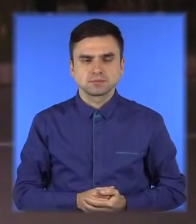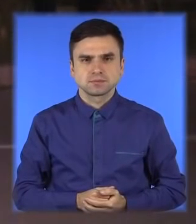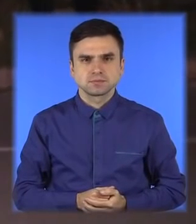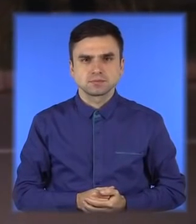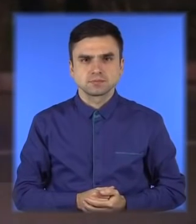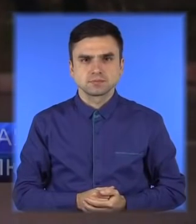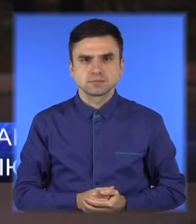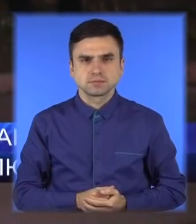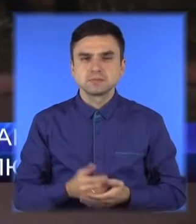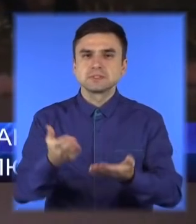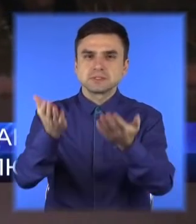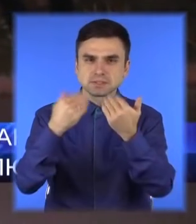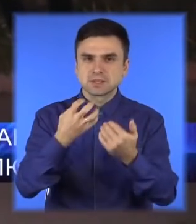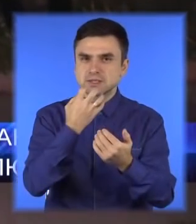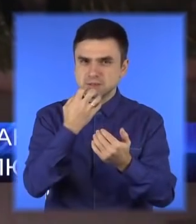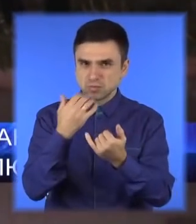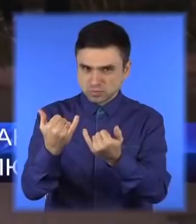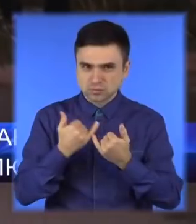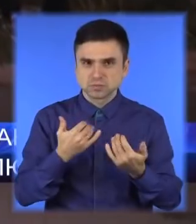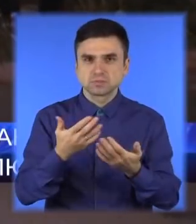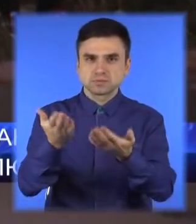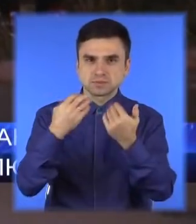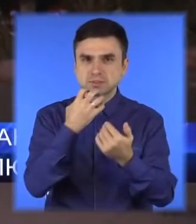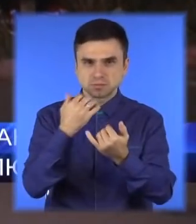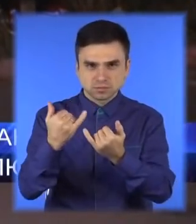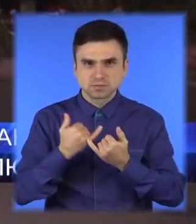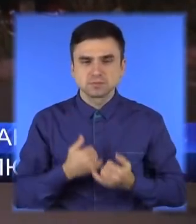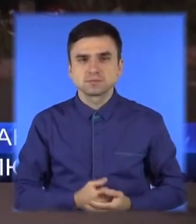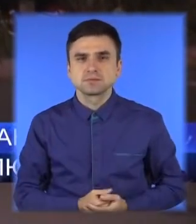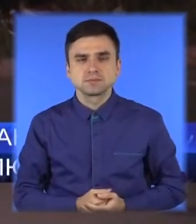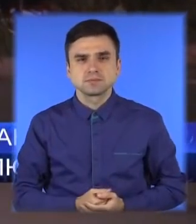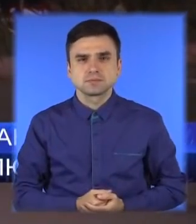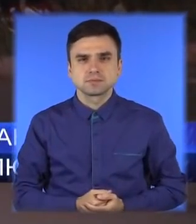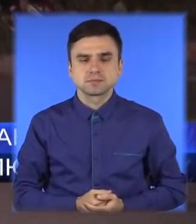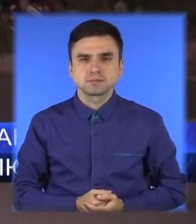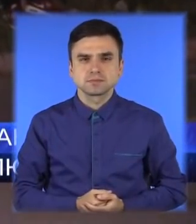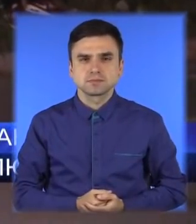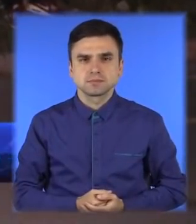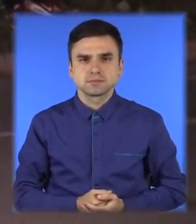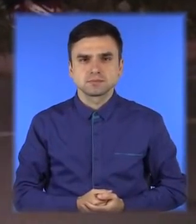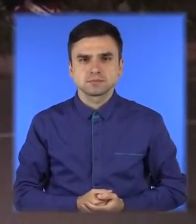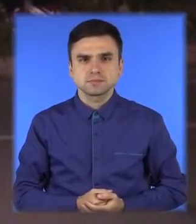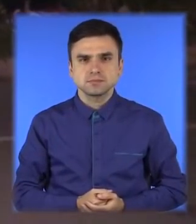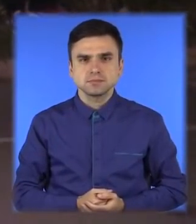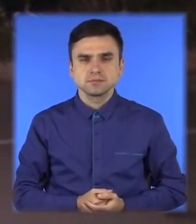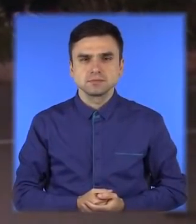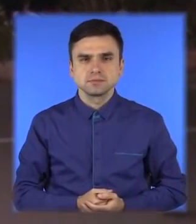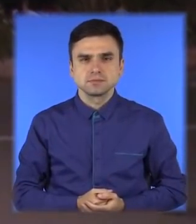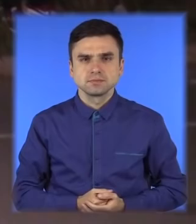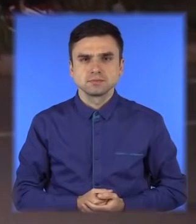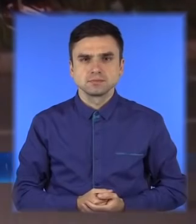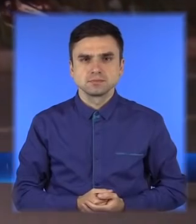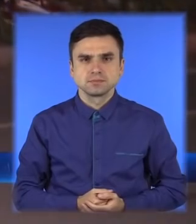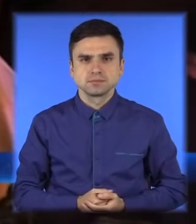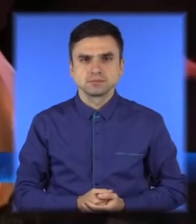Дайте нам тепло! Дайте нам тепло! Дайте нам тепло! Дайте нам тепло!